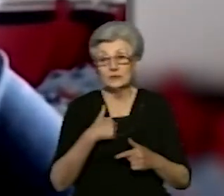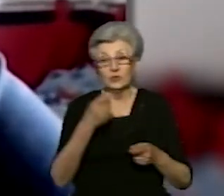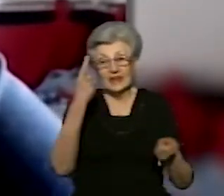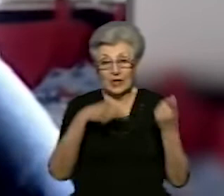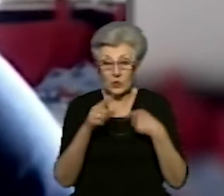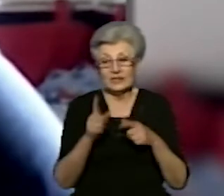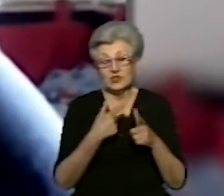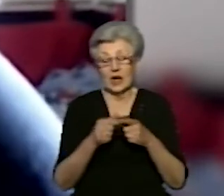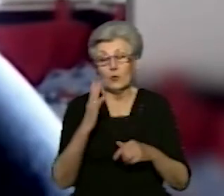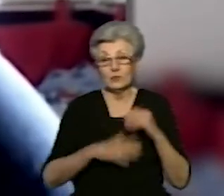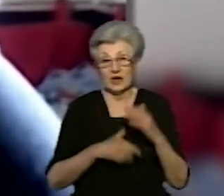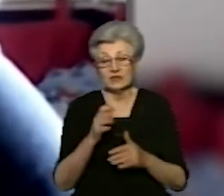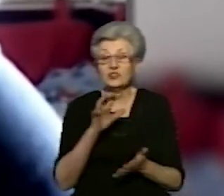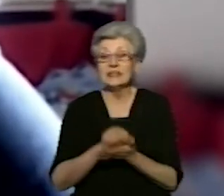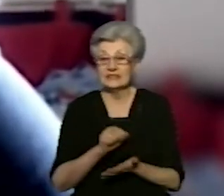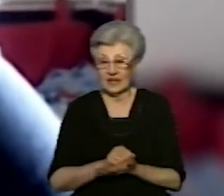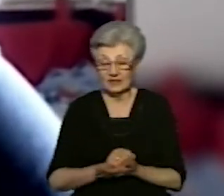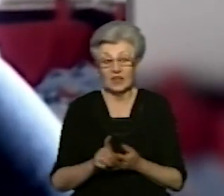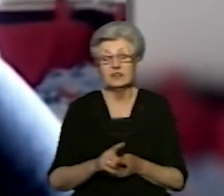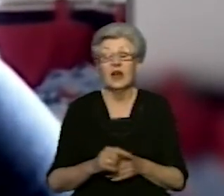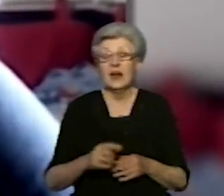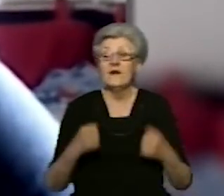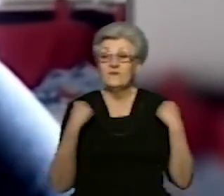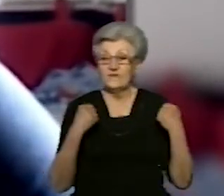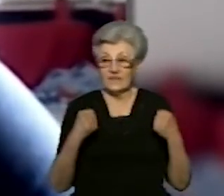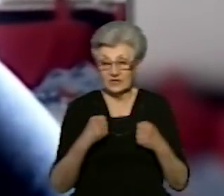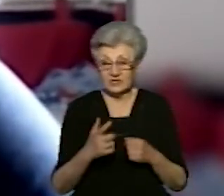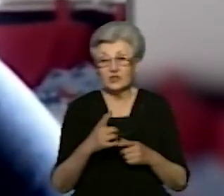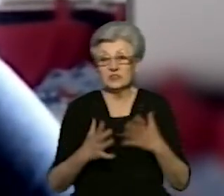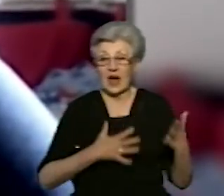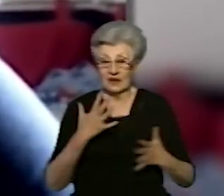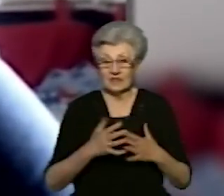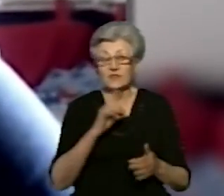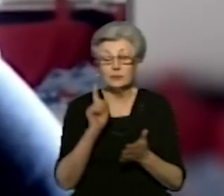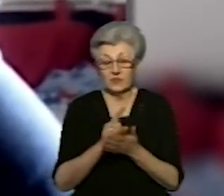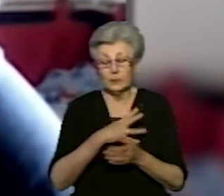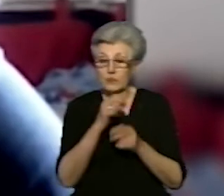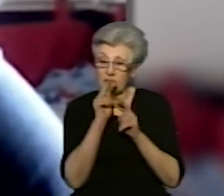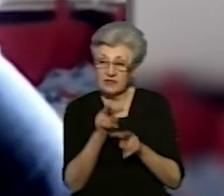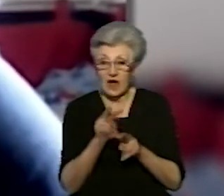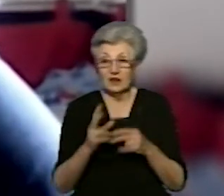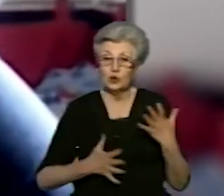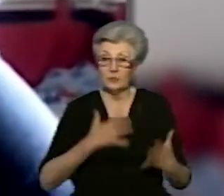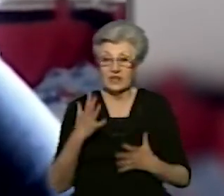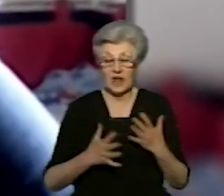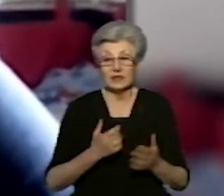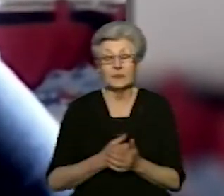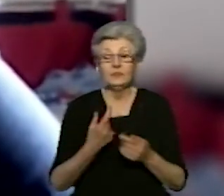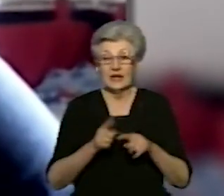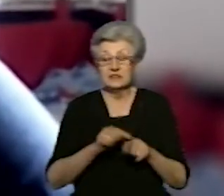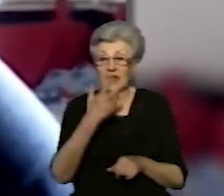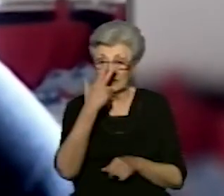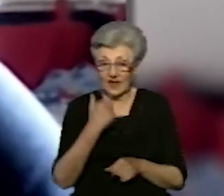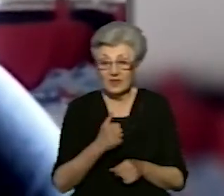практичні заняття. Фізична активність, тим більше, вона має бути під наглядом тренера обов'язково, тому що це набуті навики. І